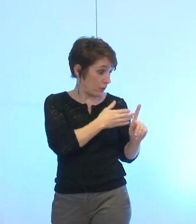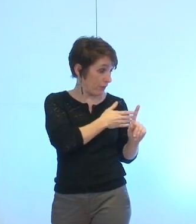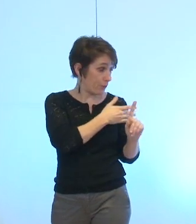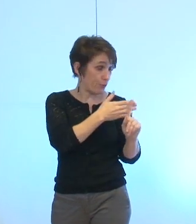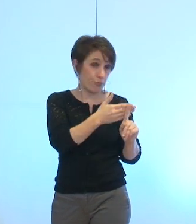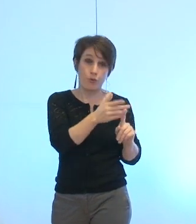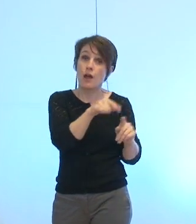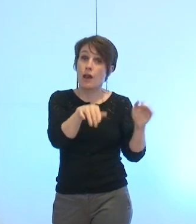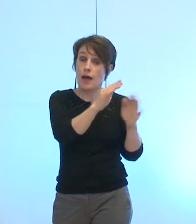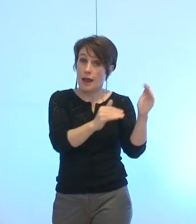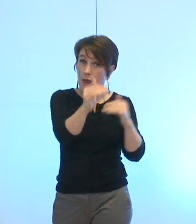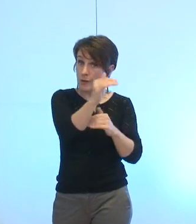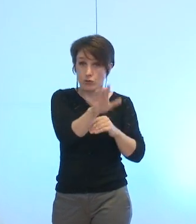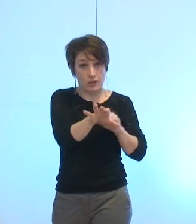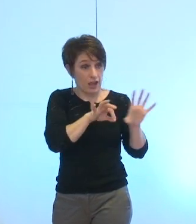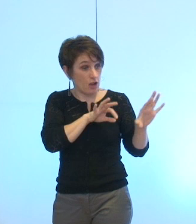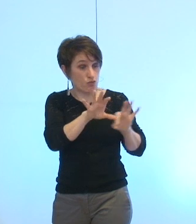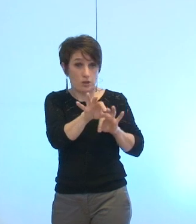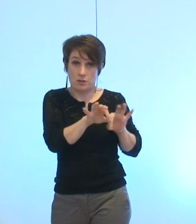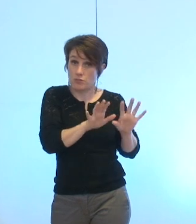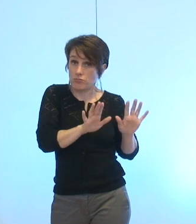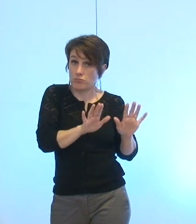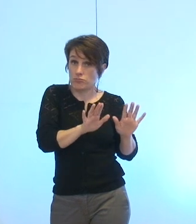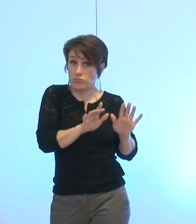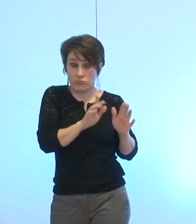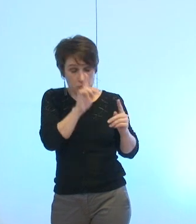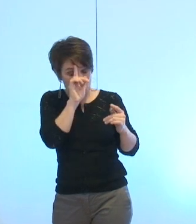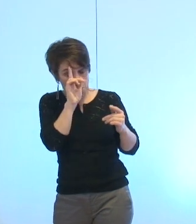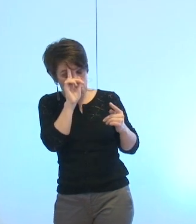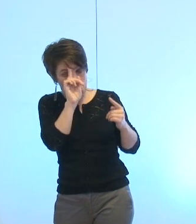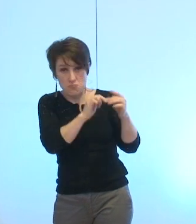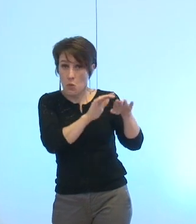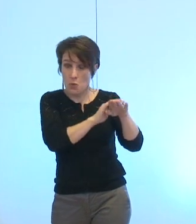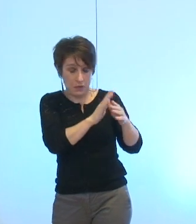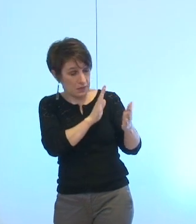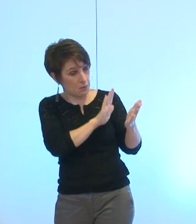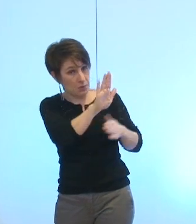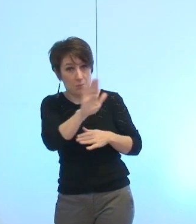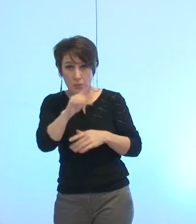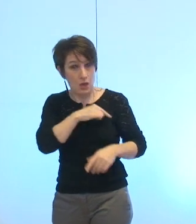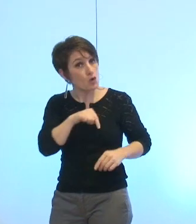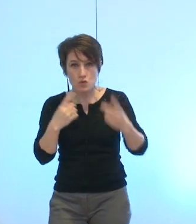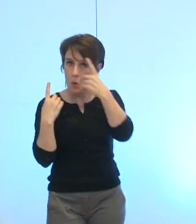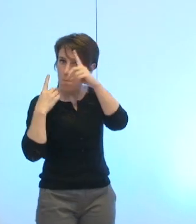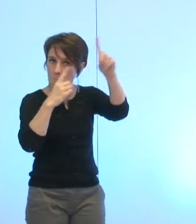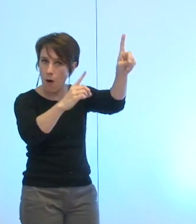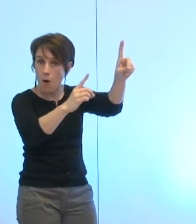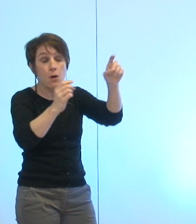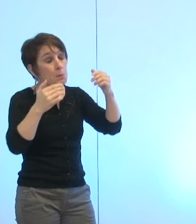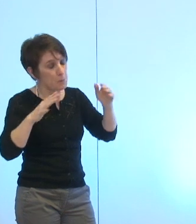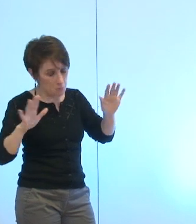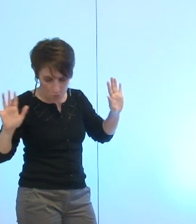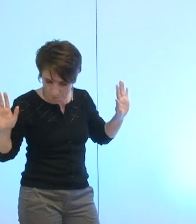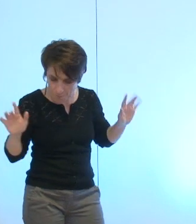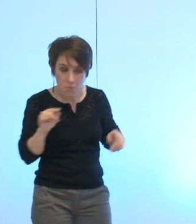l'époque qu'elle était libre de faire que nous avons contesté que ces choix étai de privilégier